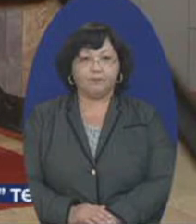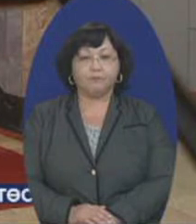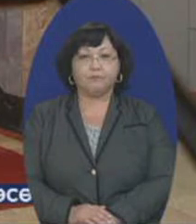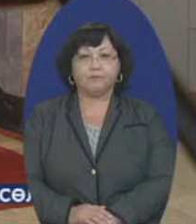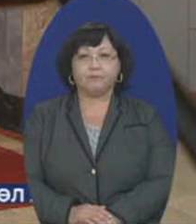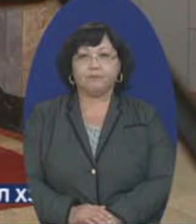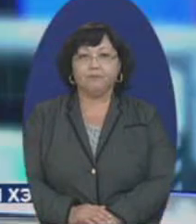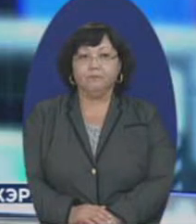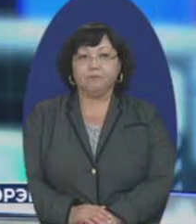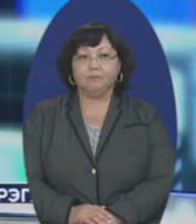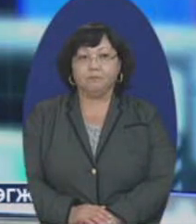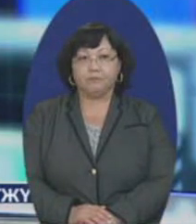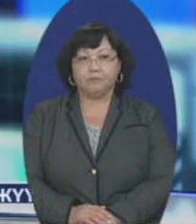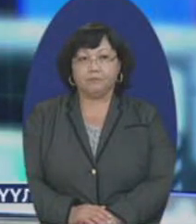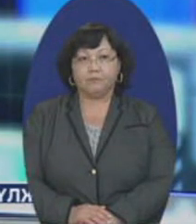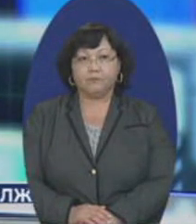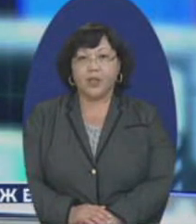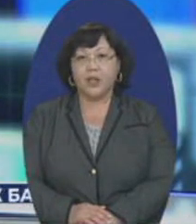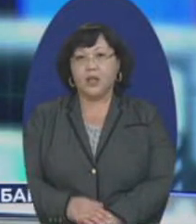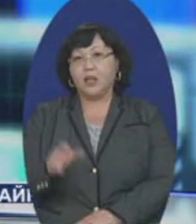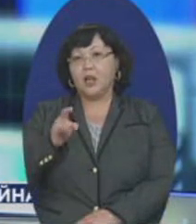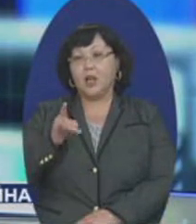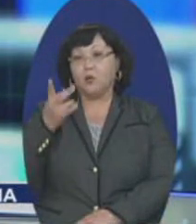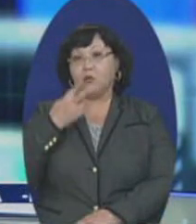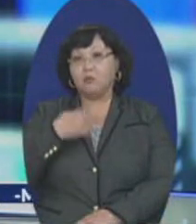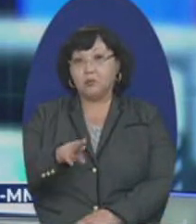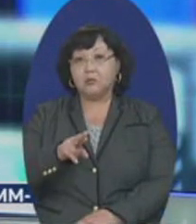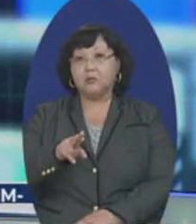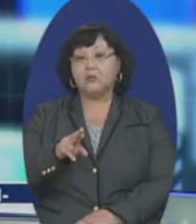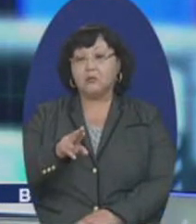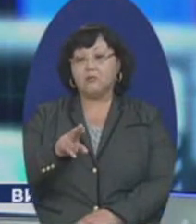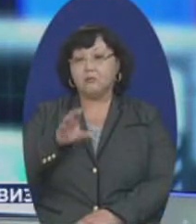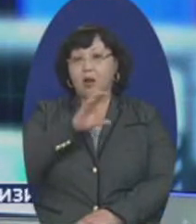Эрүүл мэндийн салбарт ажиллах сувилагчид утагдалтай байна.